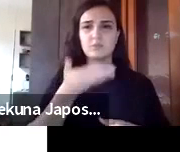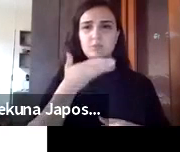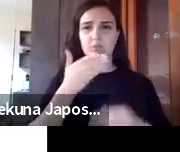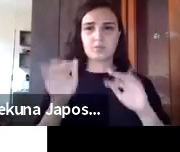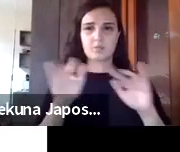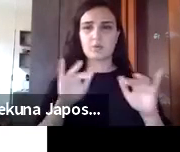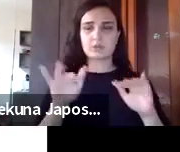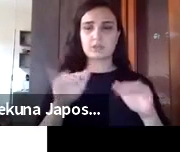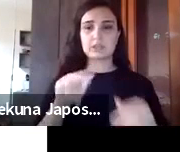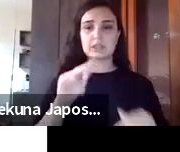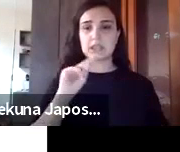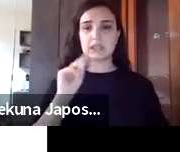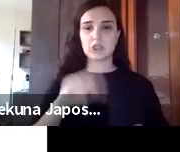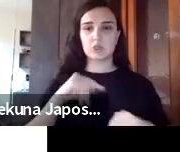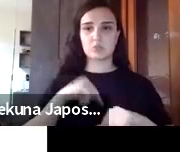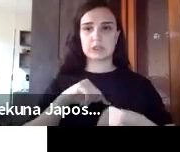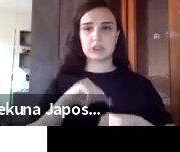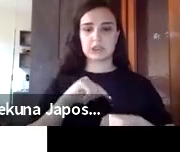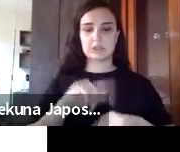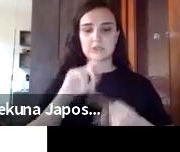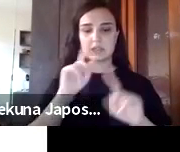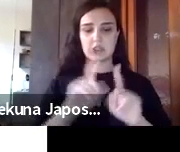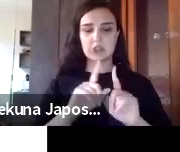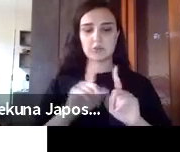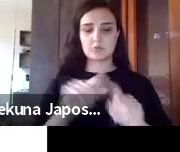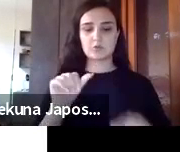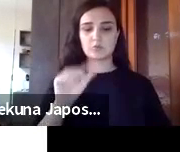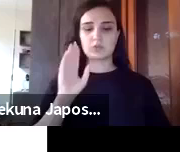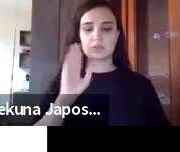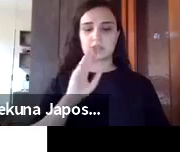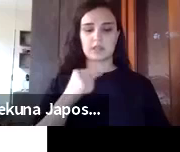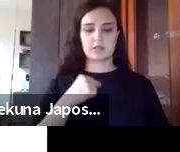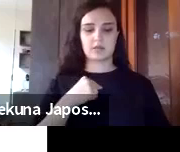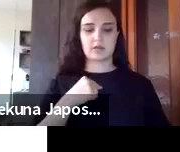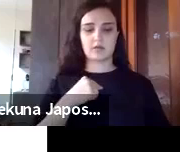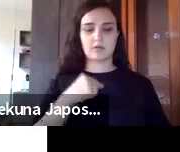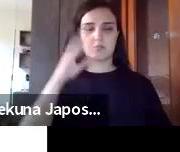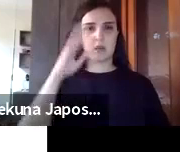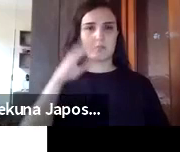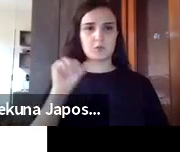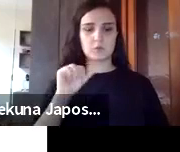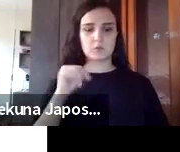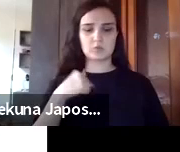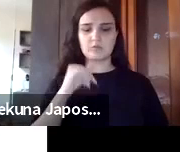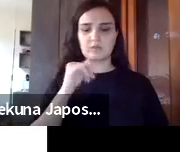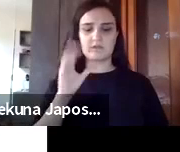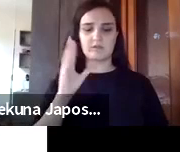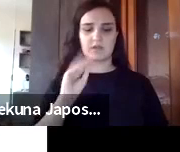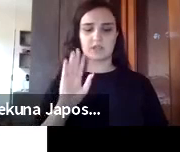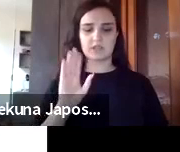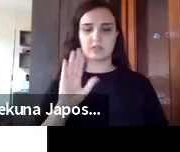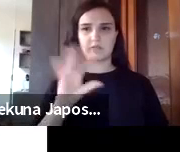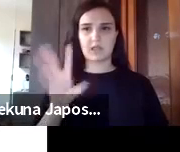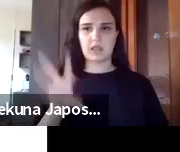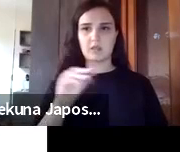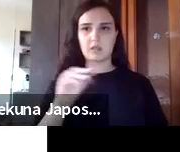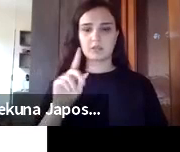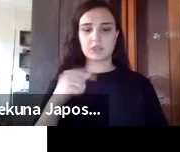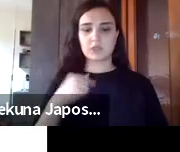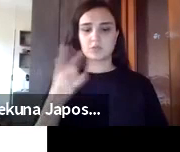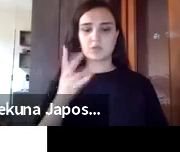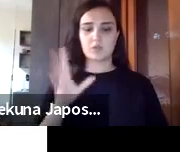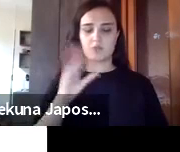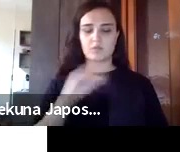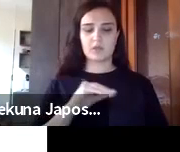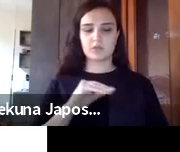რომ დანაშაული შეგრძნება თითქოს, რომ აი ცუდი დედა ვარ, ან ცუდი მამა ვარ, იმიტომ რომ ვერ ვასწრებ იმ ყველაფერს, რაც უნდა